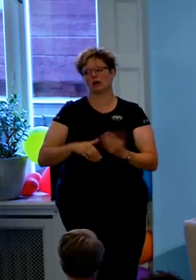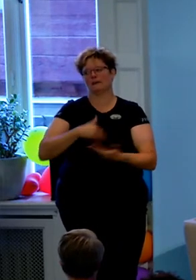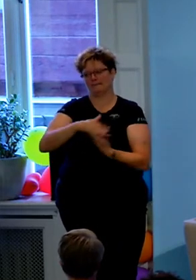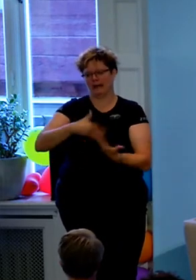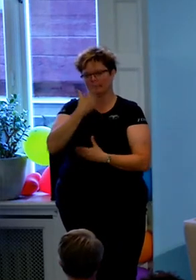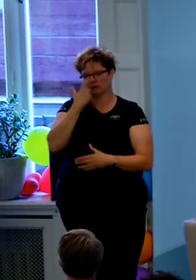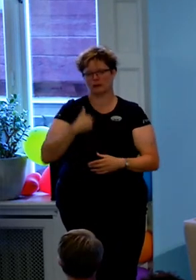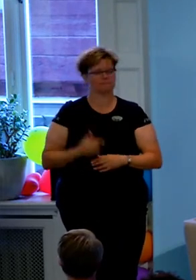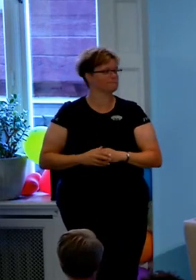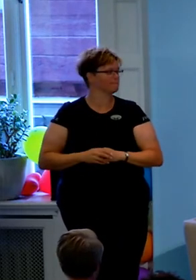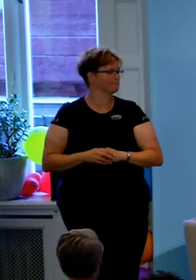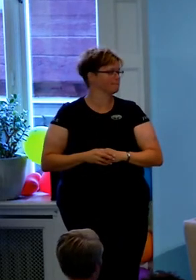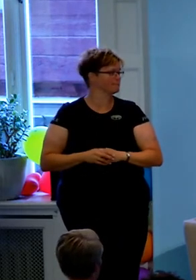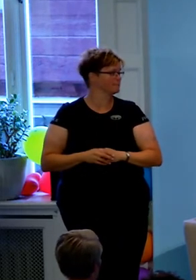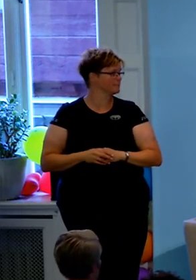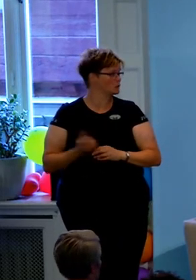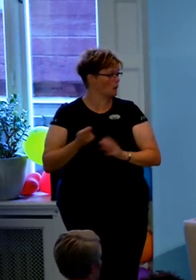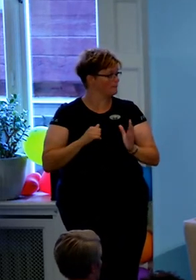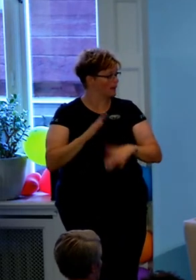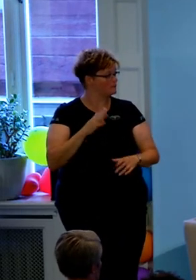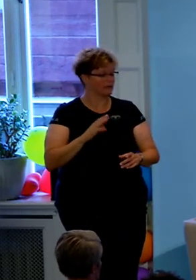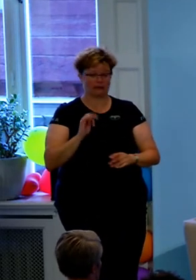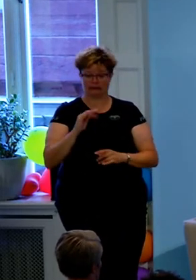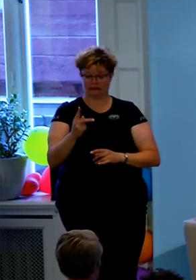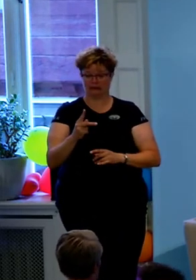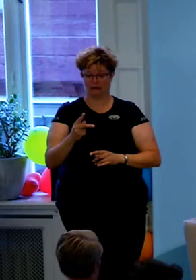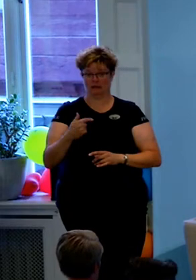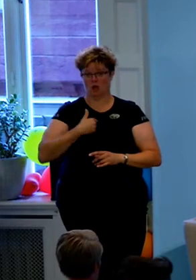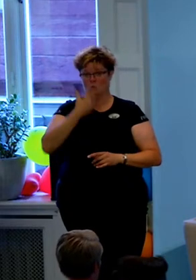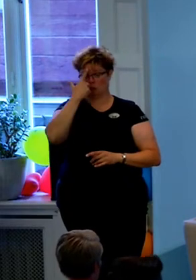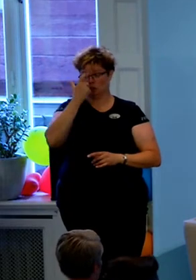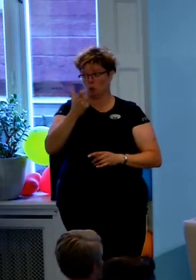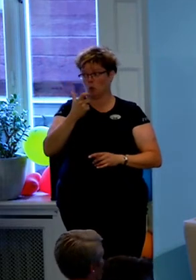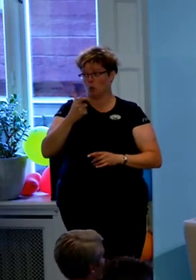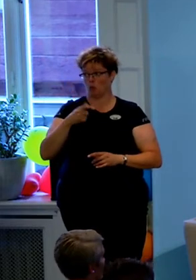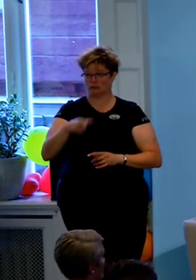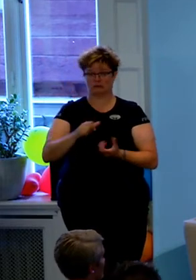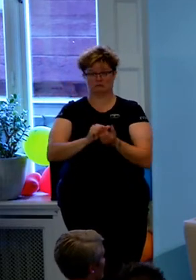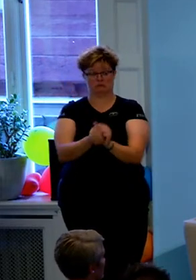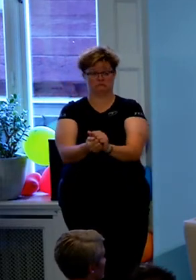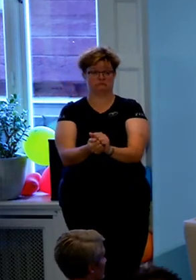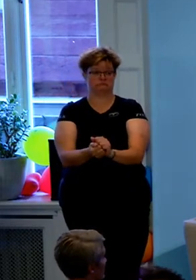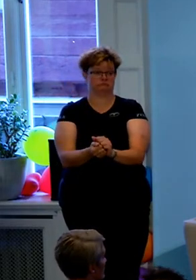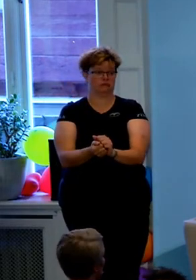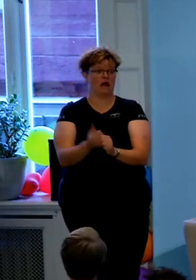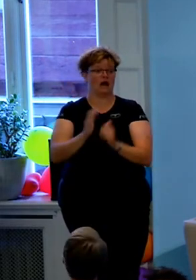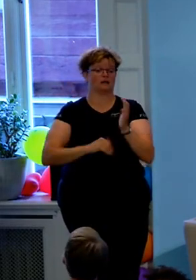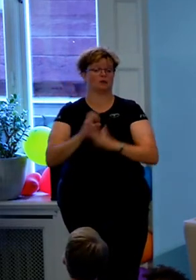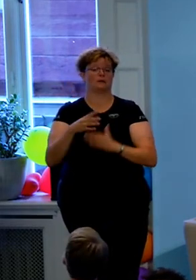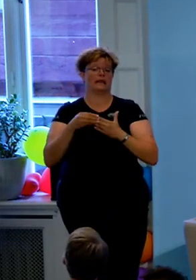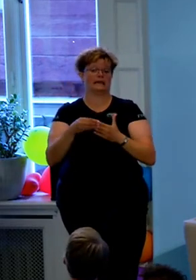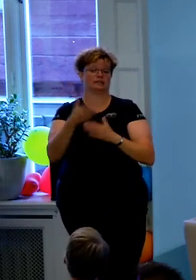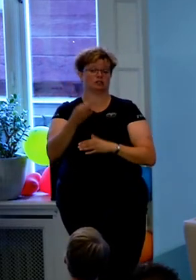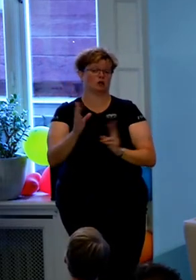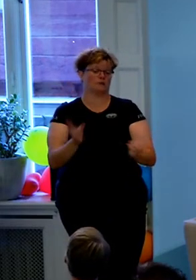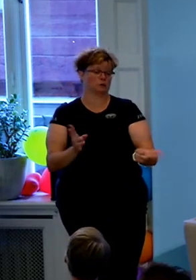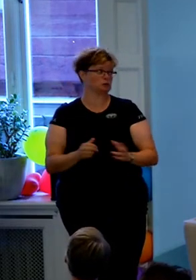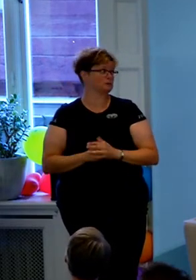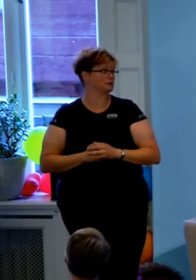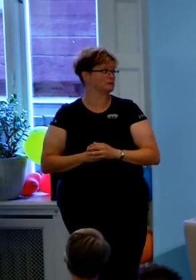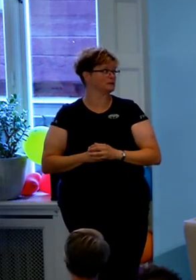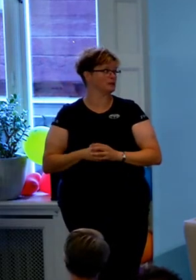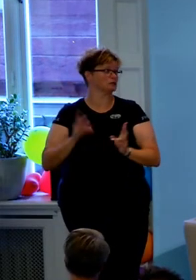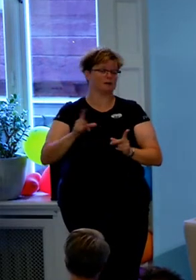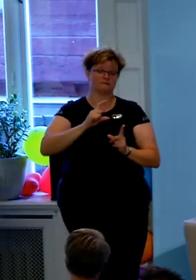blandning. Något? Ja, alltså jag tror i den omställningen så handlar det väldigt mycket om ledarskap också. Alltså